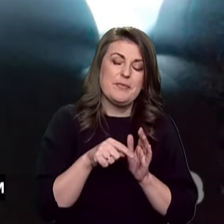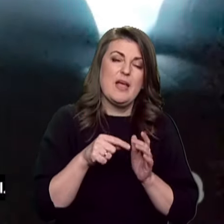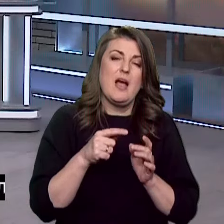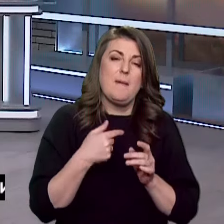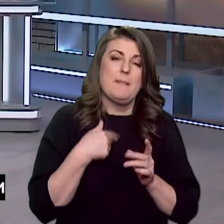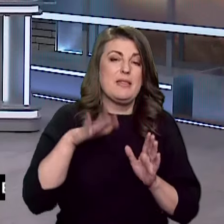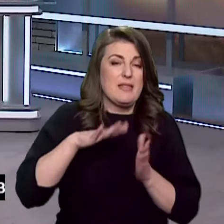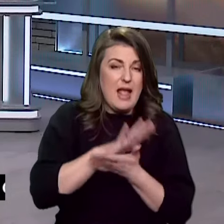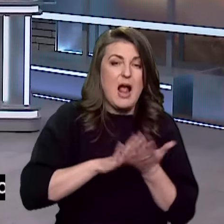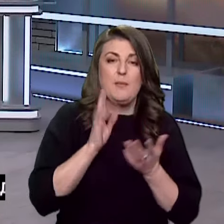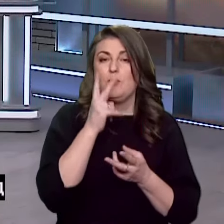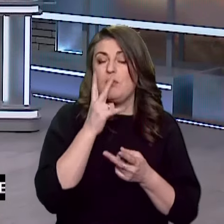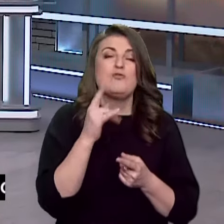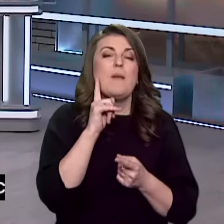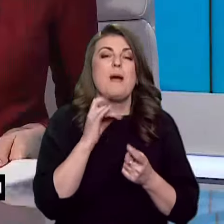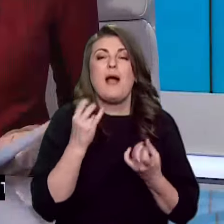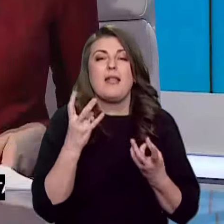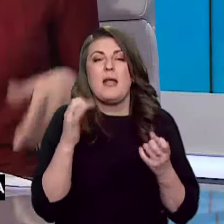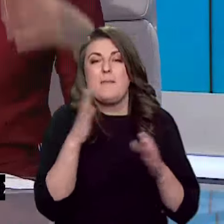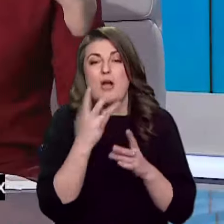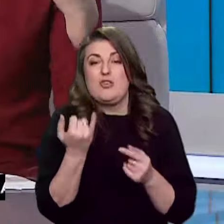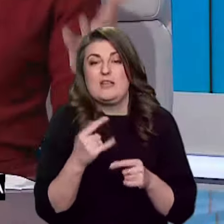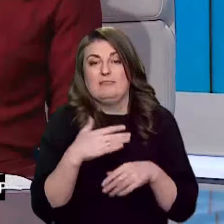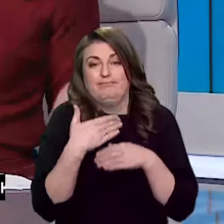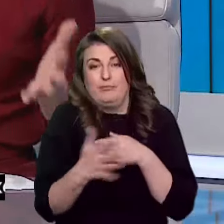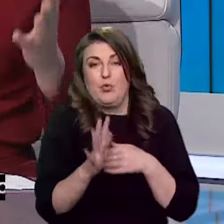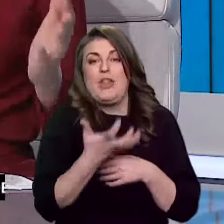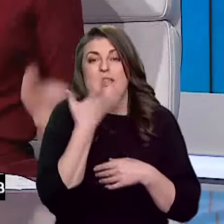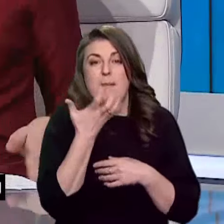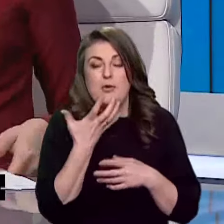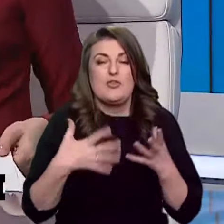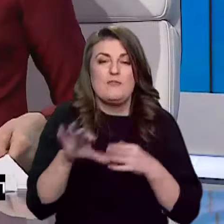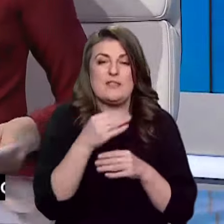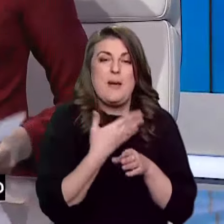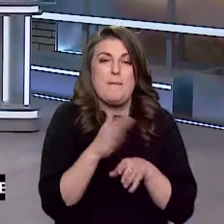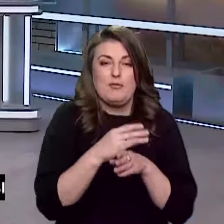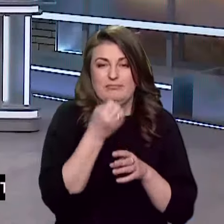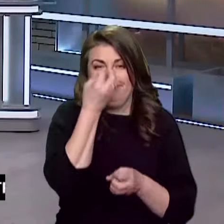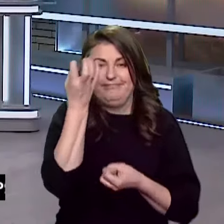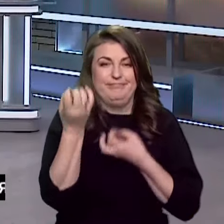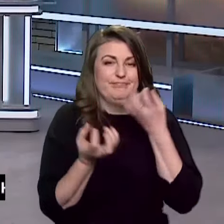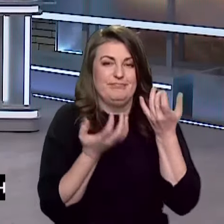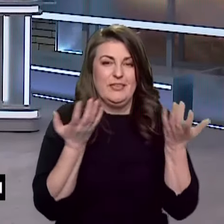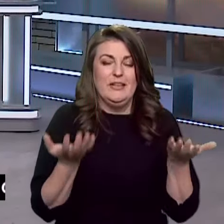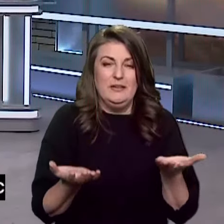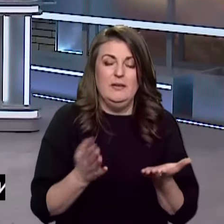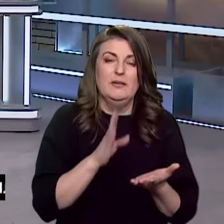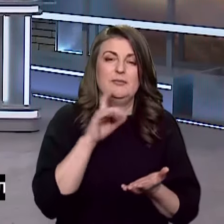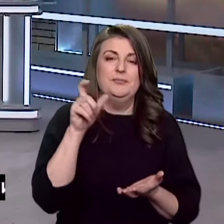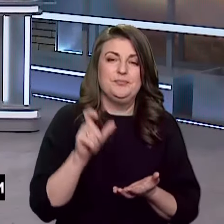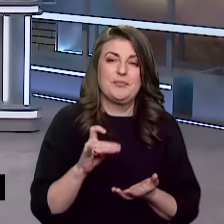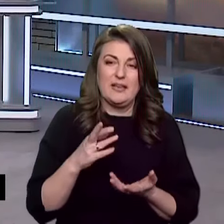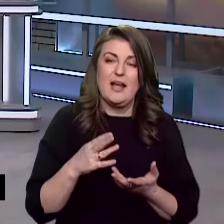Ну, ще просто, знаєте, не погода. Зараз стане тепліше, воно все почне потрошку розквітати. Пані Наталі,